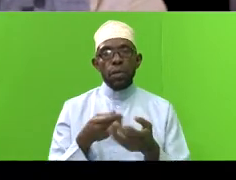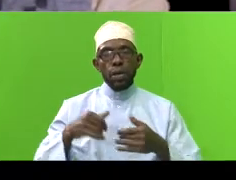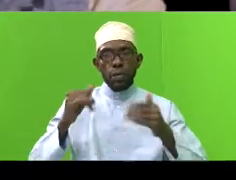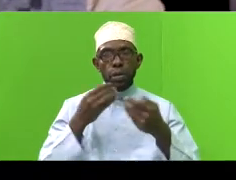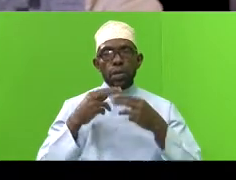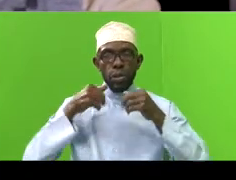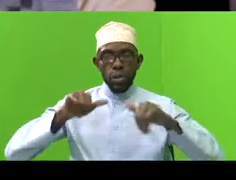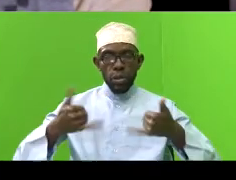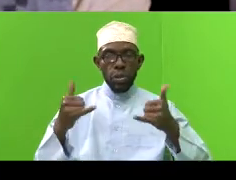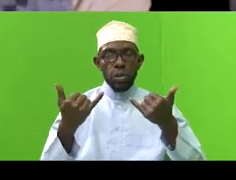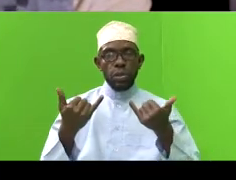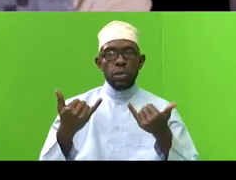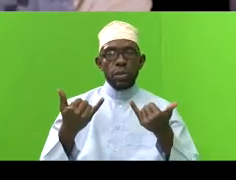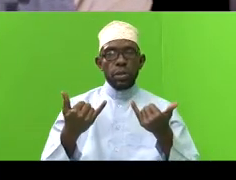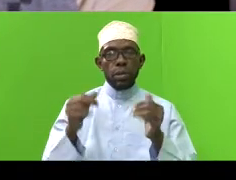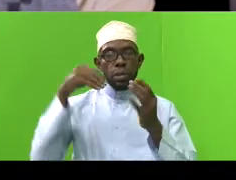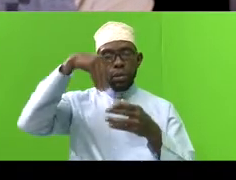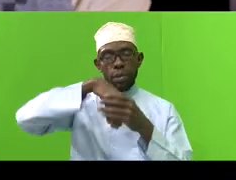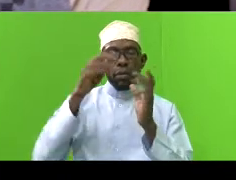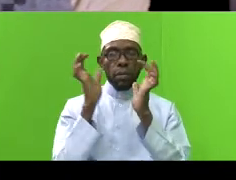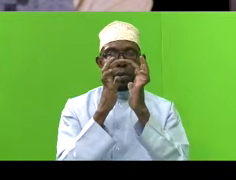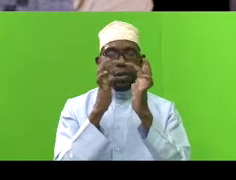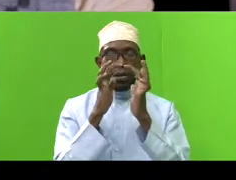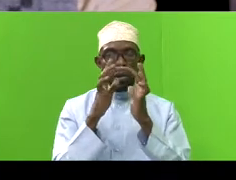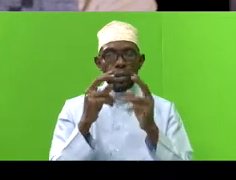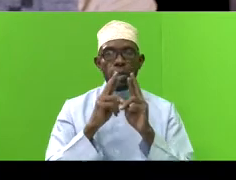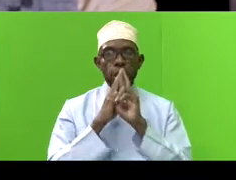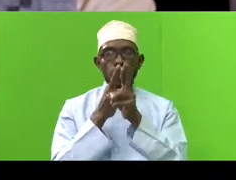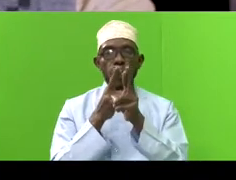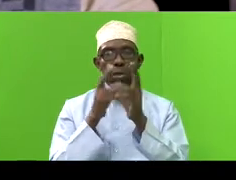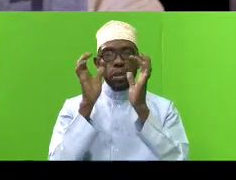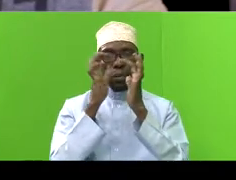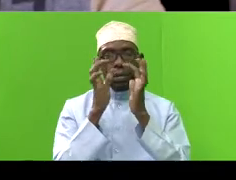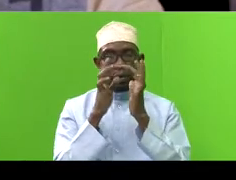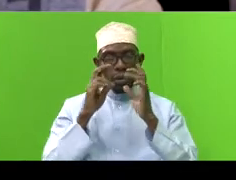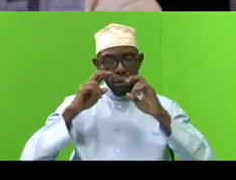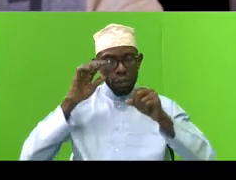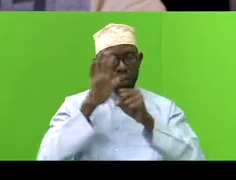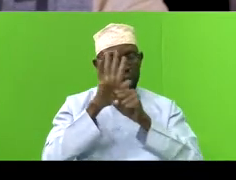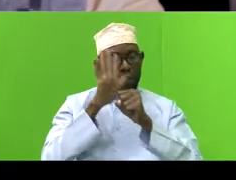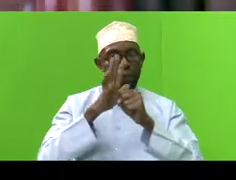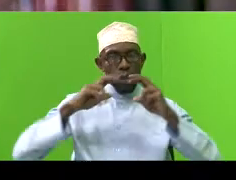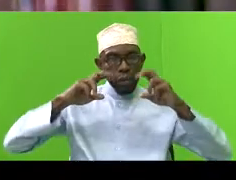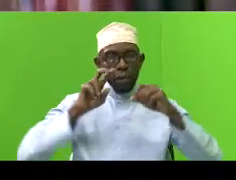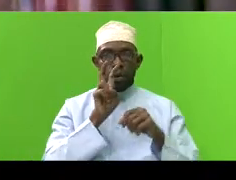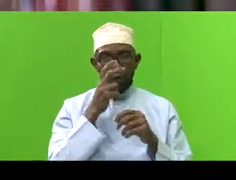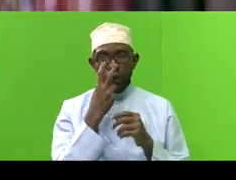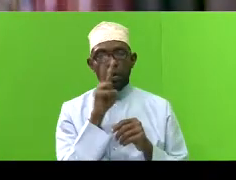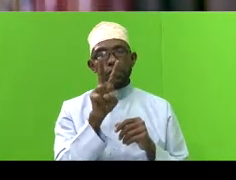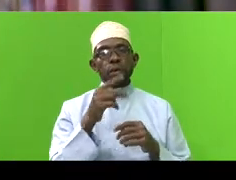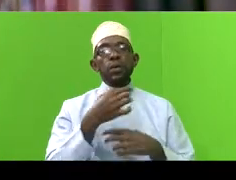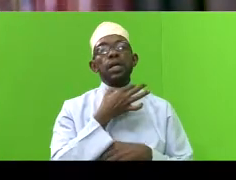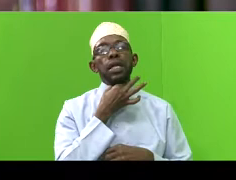ambazo wanatia katika mtandao. Na zile habari zinazotia katika mtandao zikitizamwa na watu wengi, zile zaitwa views ama